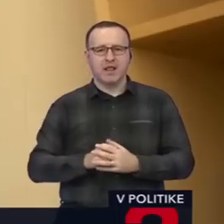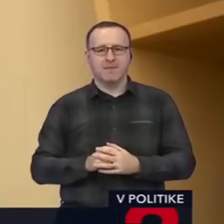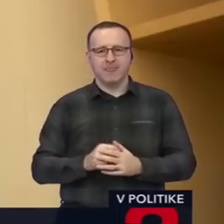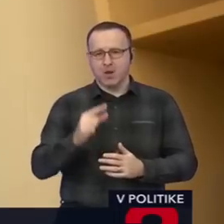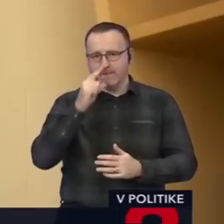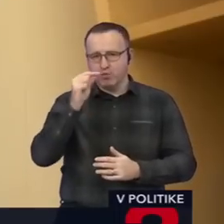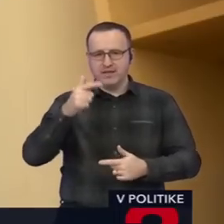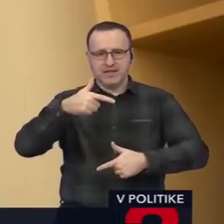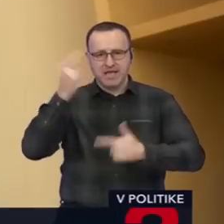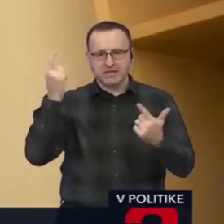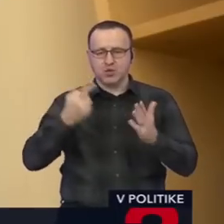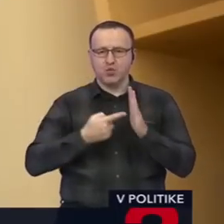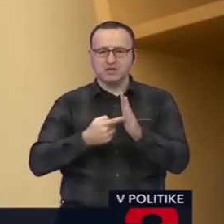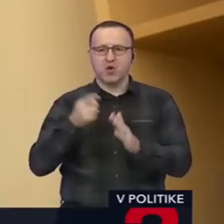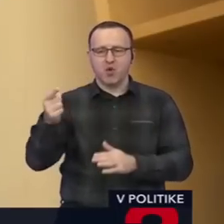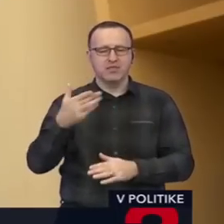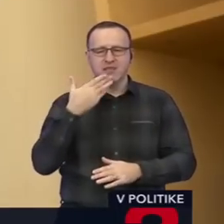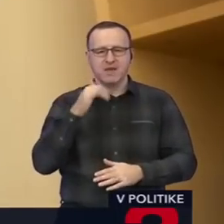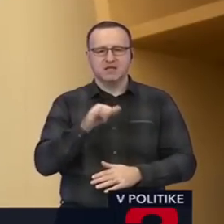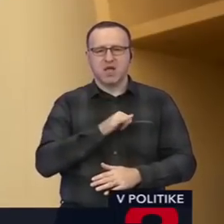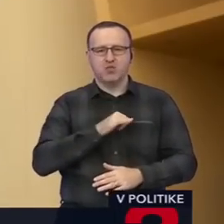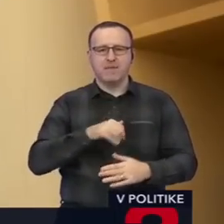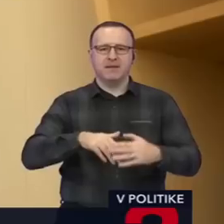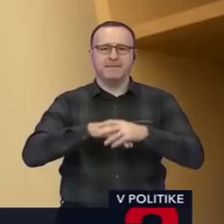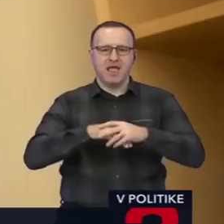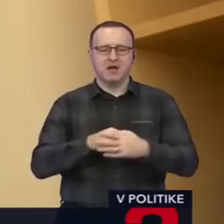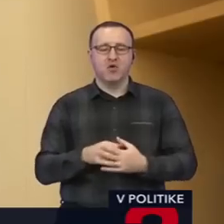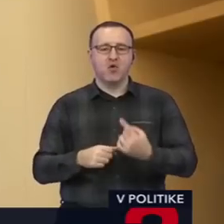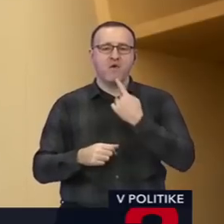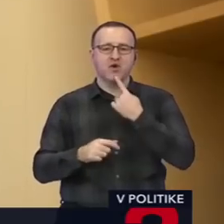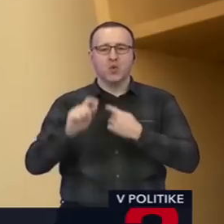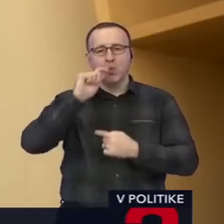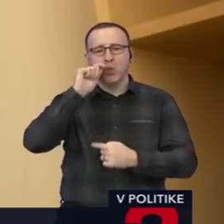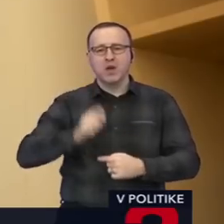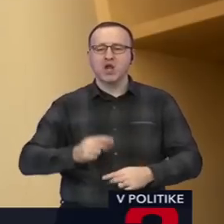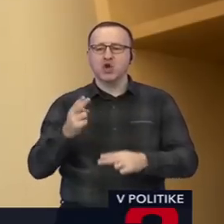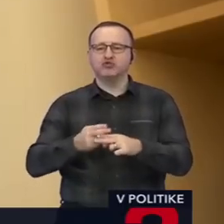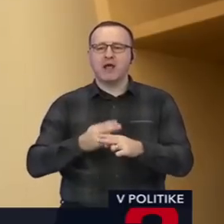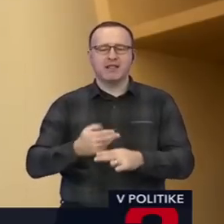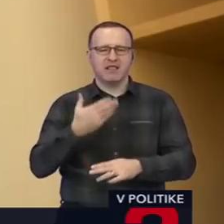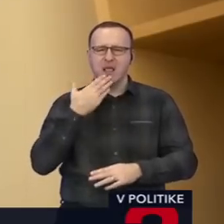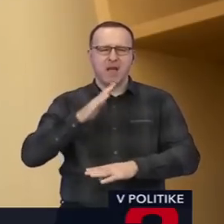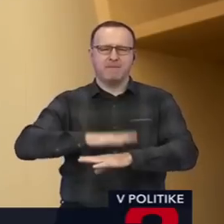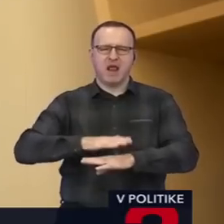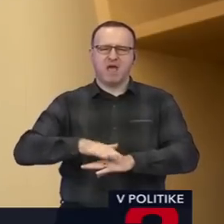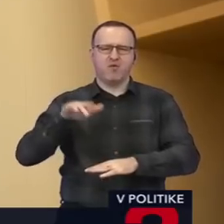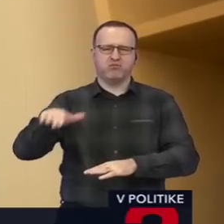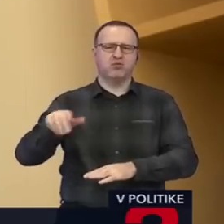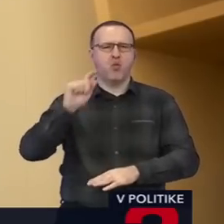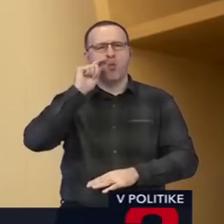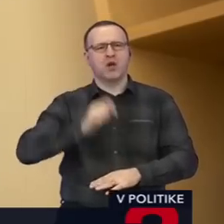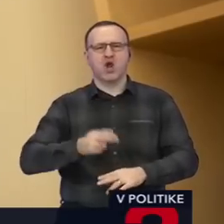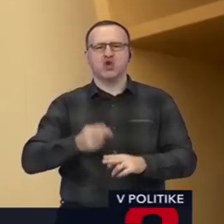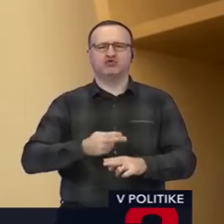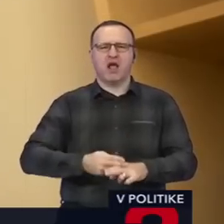opakovane ukázal, že nemá záujem o mier. Hovorí o Ukrajine ako o štáte, ktorý vlastne nemá právo na vlastnú existenciu. Boli